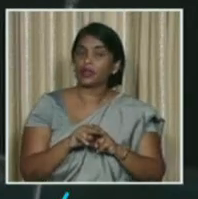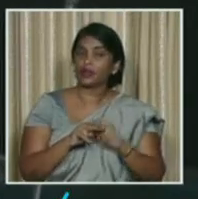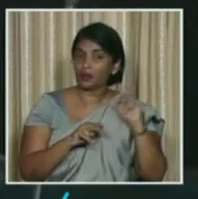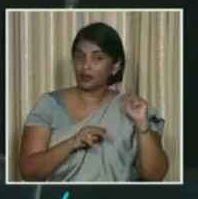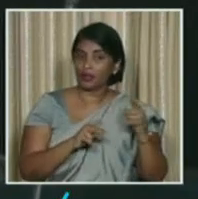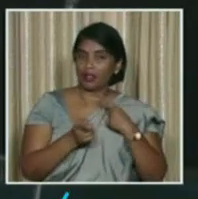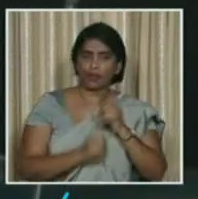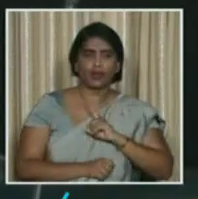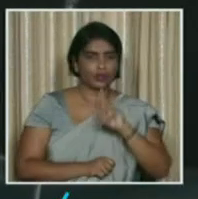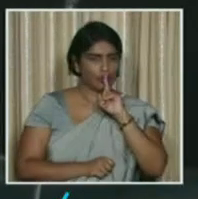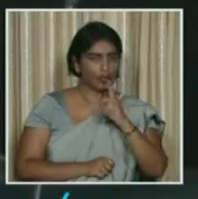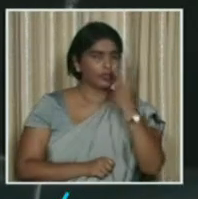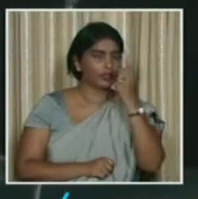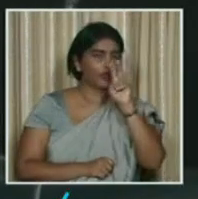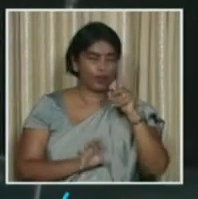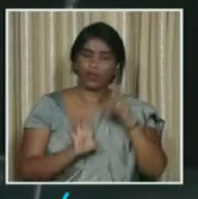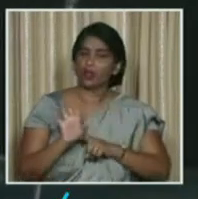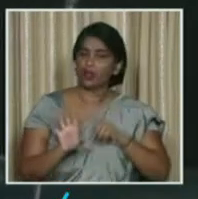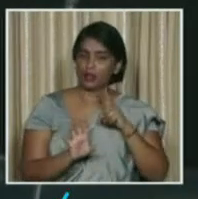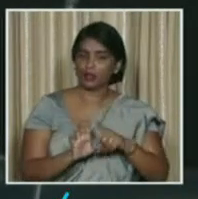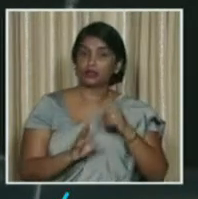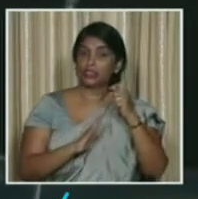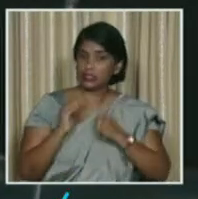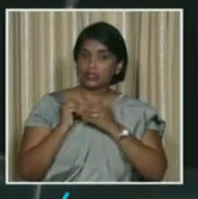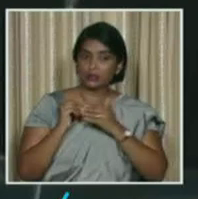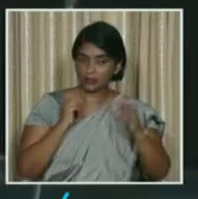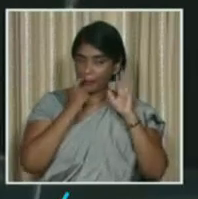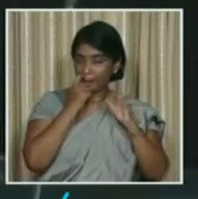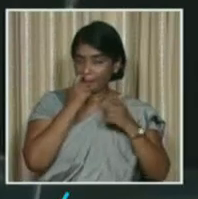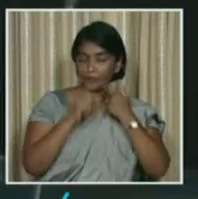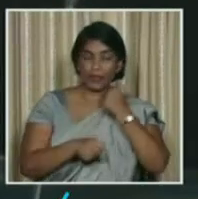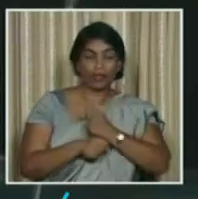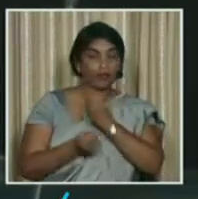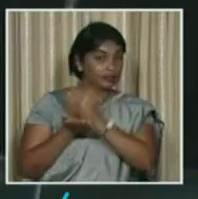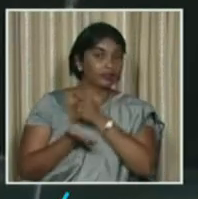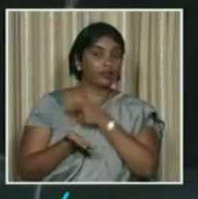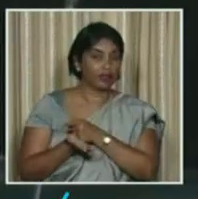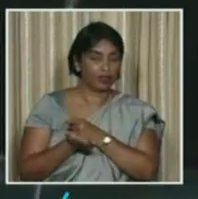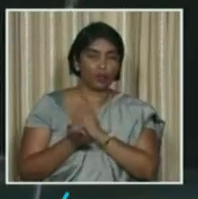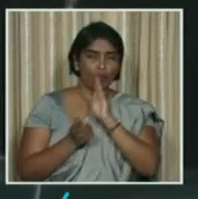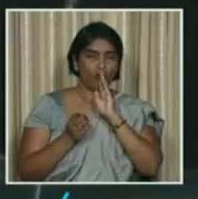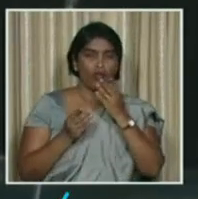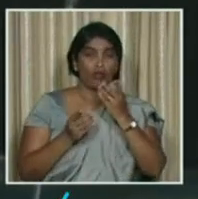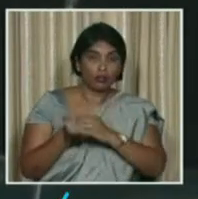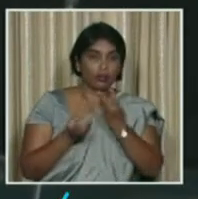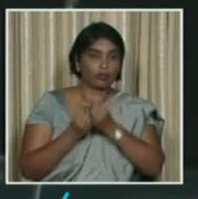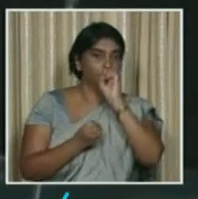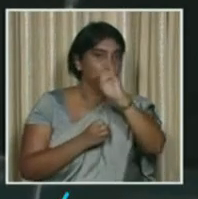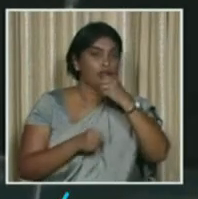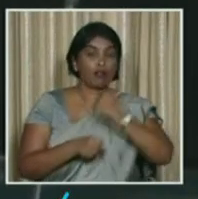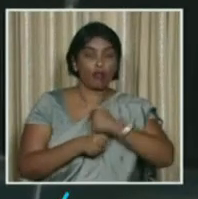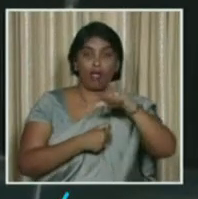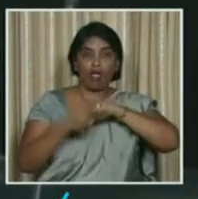අරමුදලේ හංගන්න දෙයක් තිබුණේ නැහැ. 2023 වර්ෂයේ ජනවාරි මාසයේ ඉඳලා මහා භාණ්ඩාගාරයේ හරහා කිසිම අමතර මුදලක්